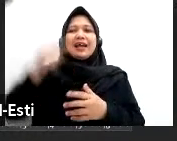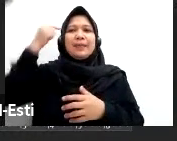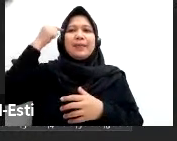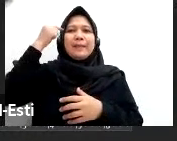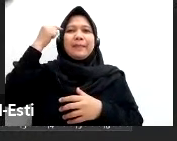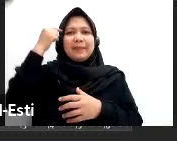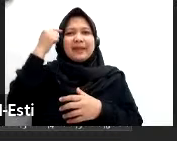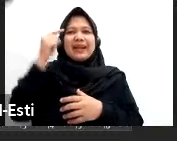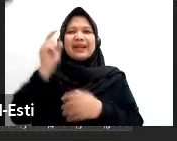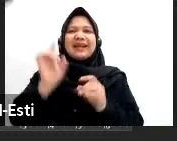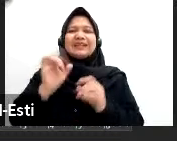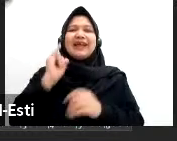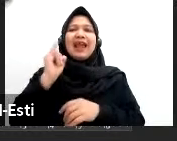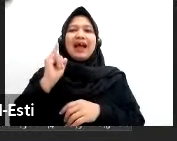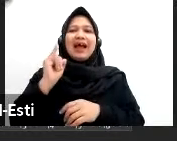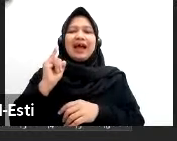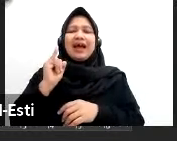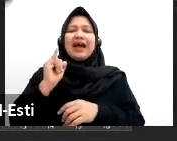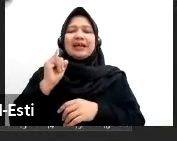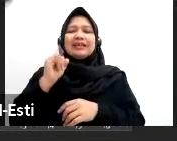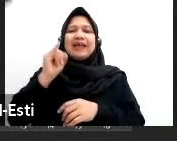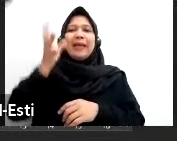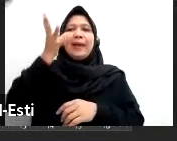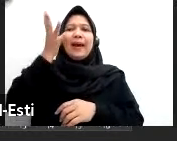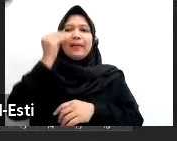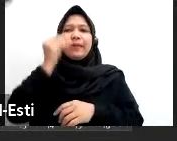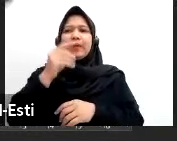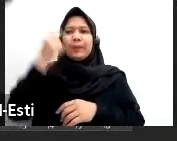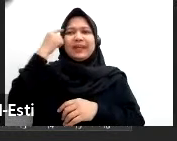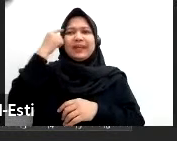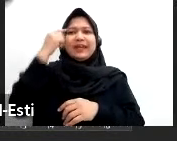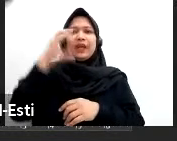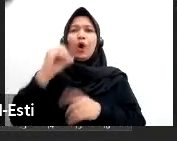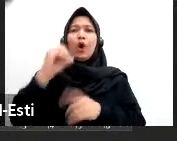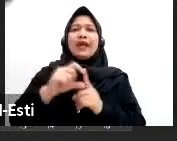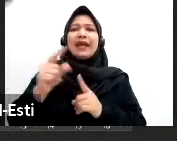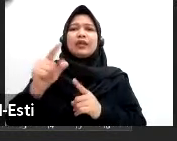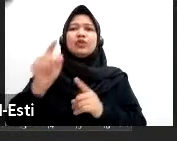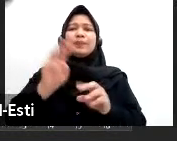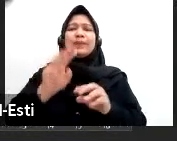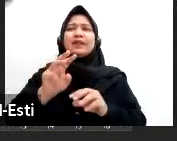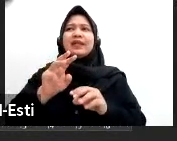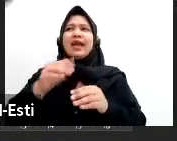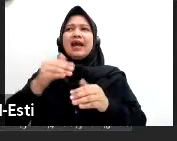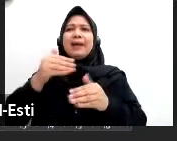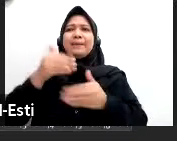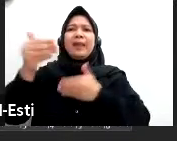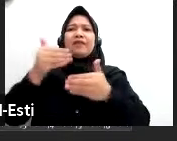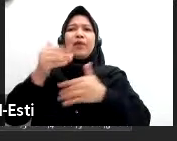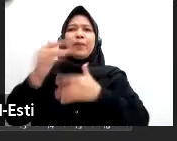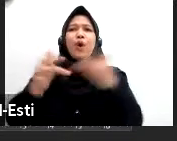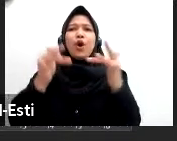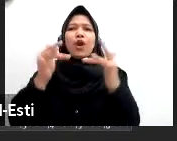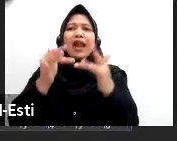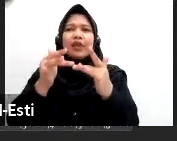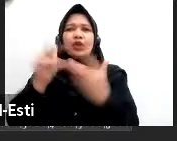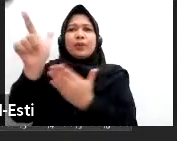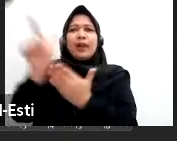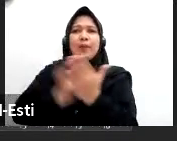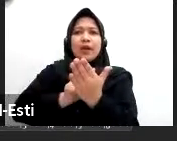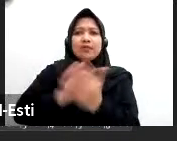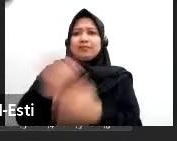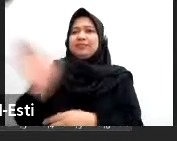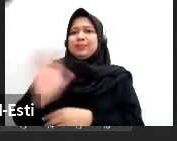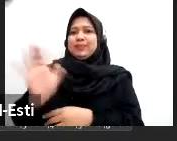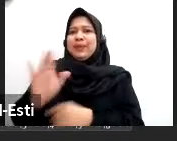disini bahwa hoodie adalah portal online menerima pengaduan Padahal dia itu adalah suatu hal yang sangat besar